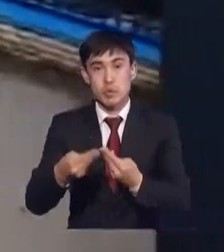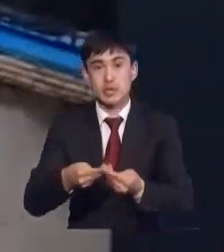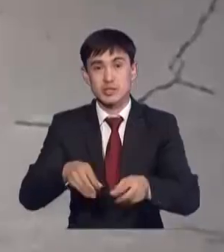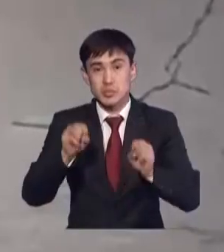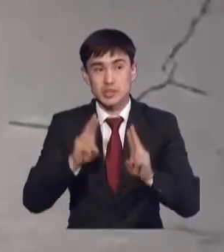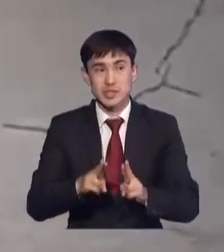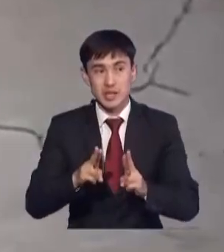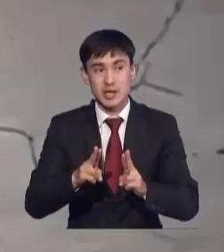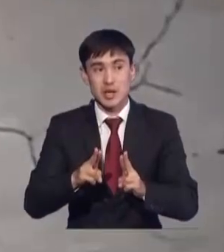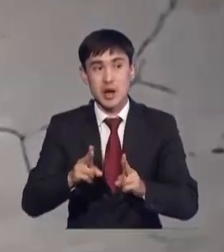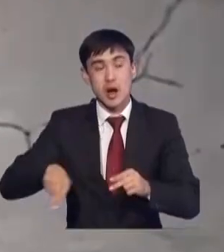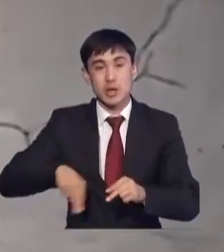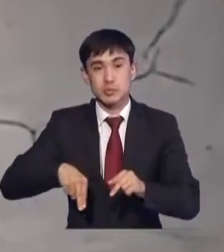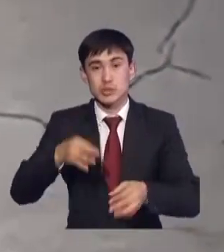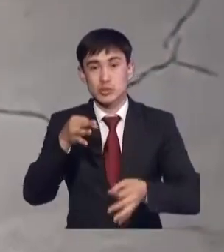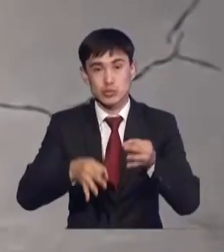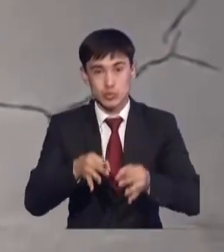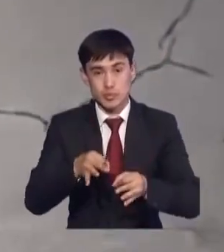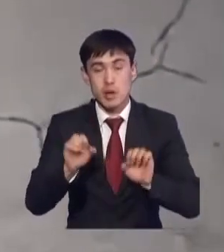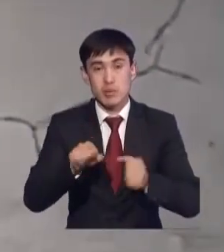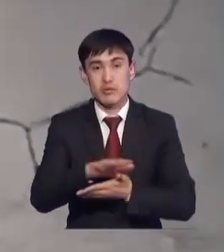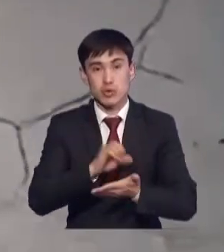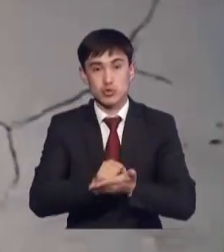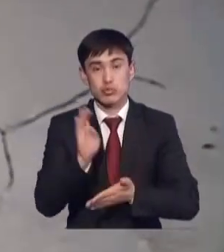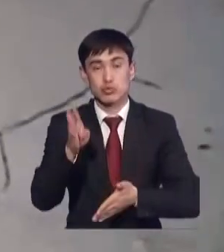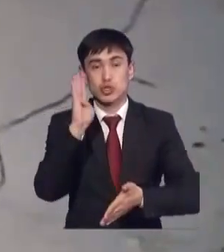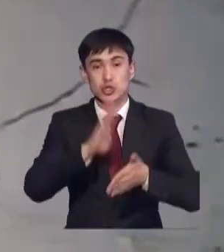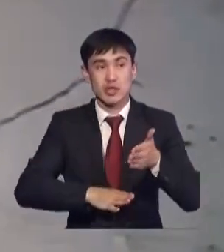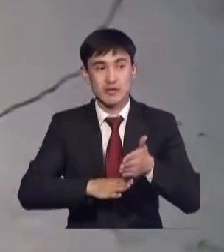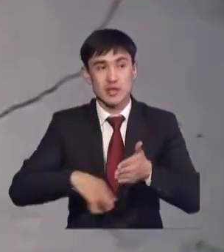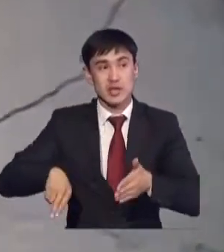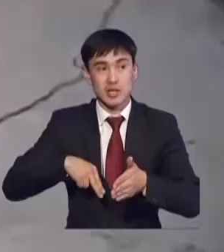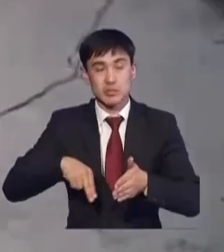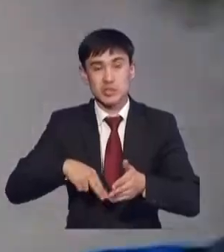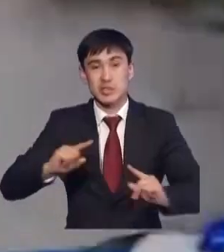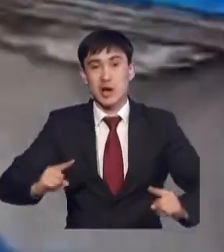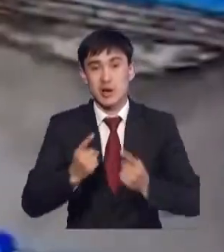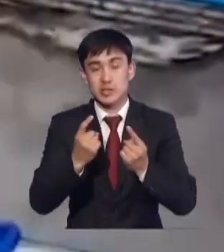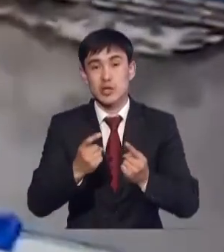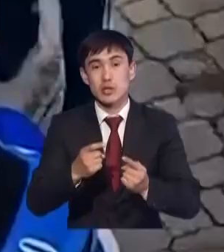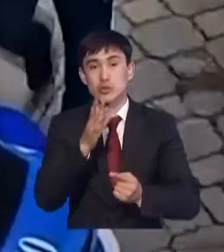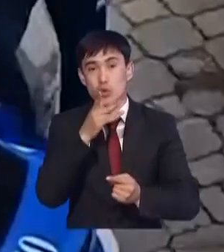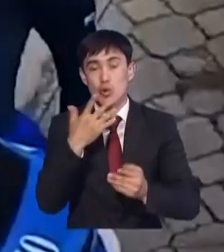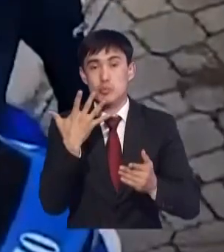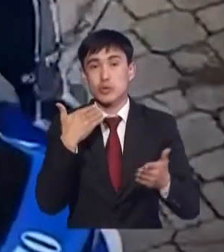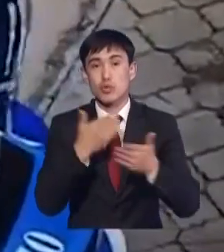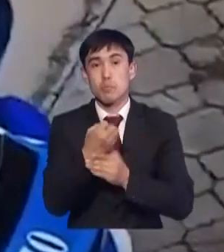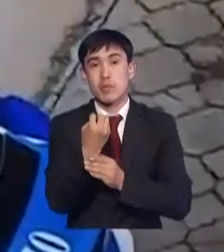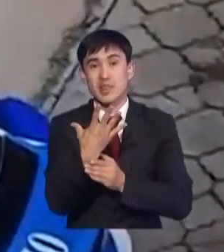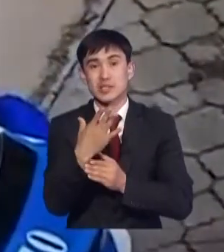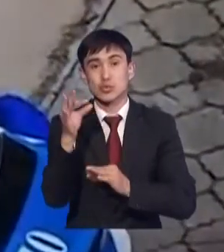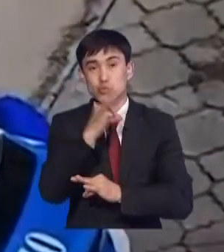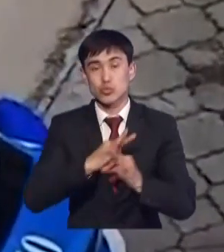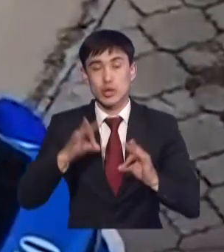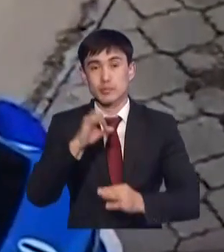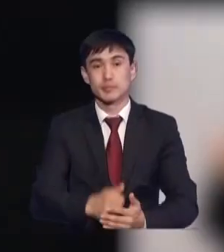в специализированный административный суд правонарушителю грозит штраф либо административный арест На срок от 5 до 15